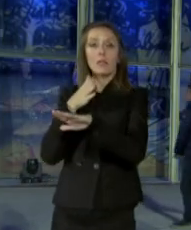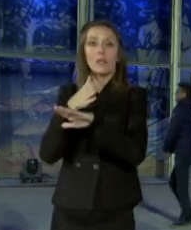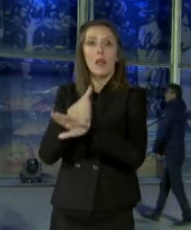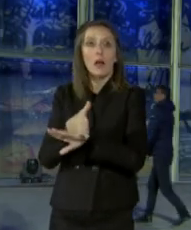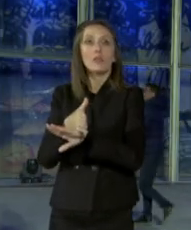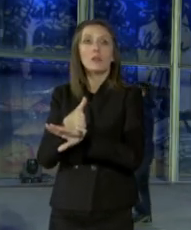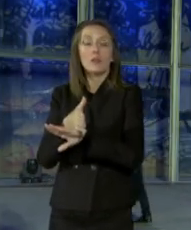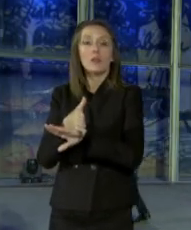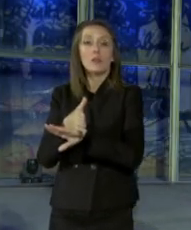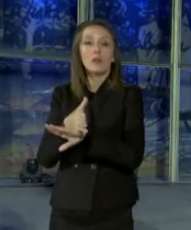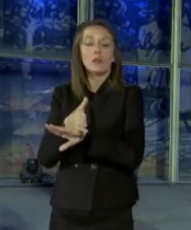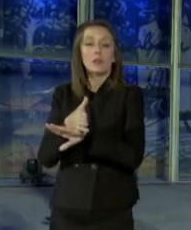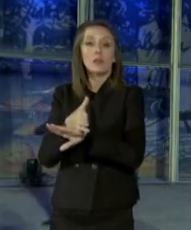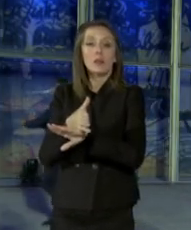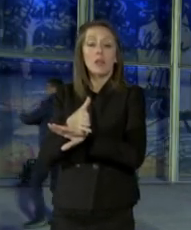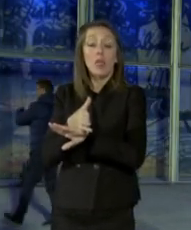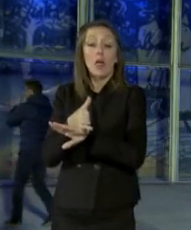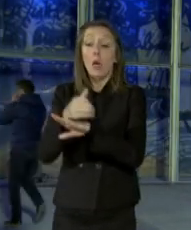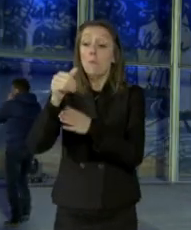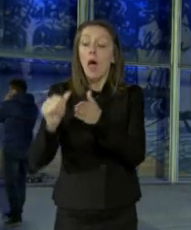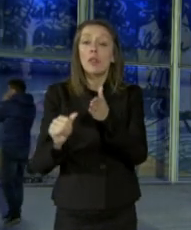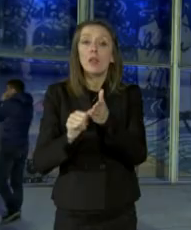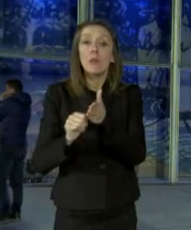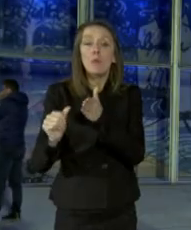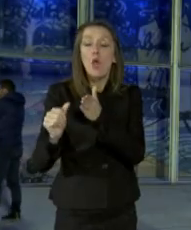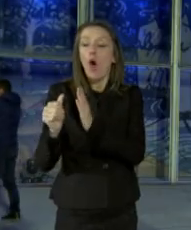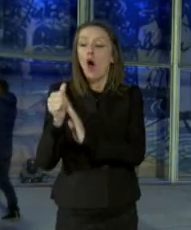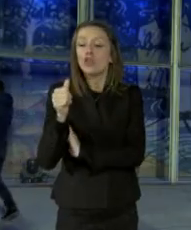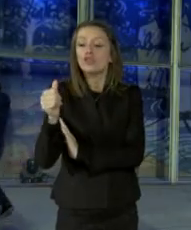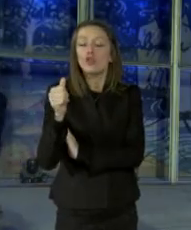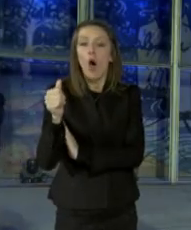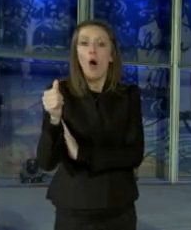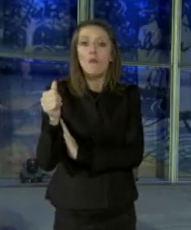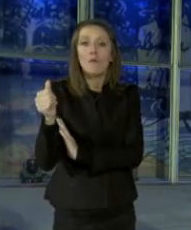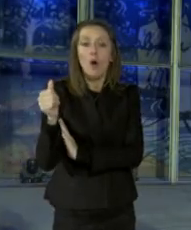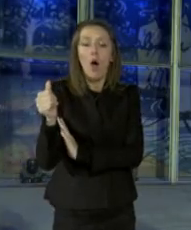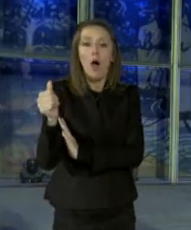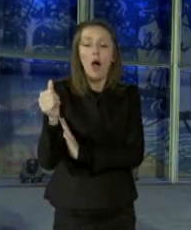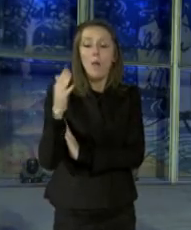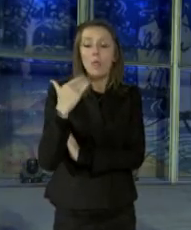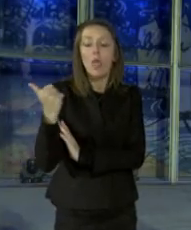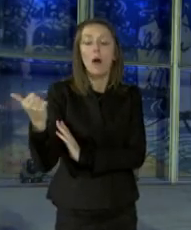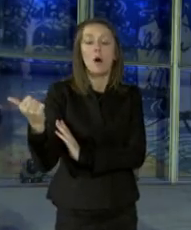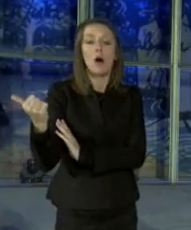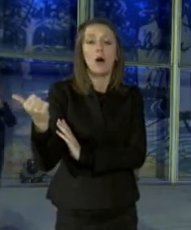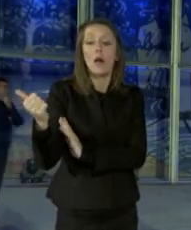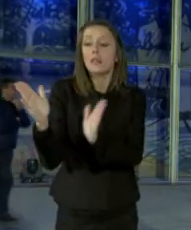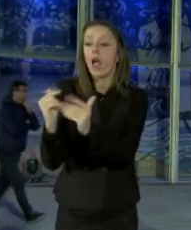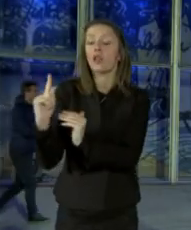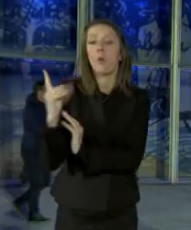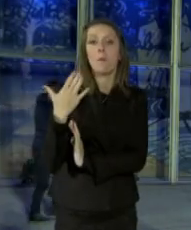entrato padre pio per mezzo del citofono mi chiamo nella sua